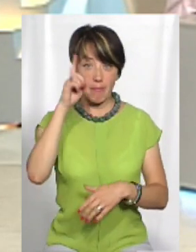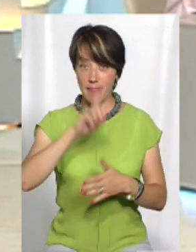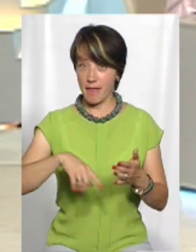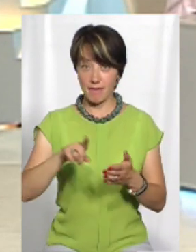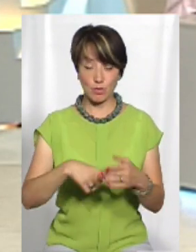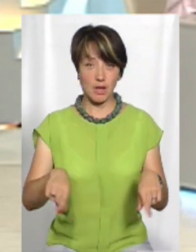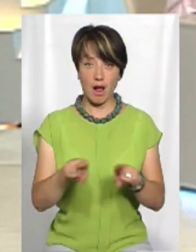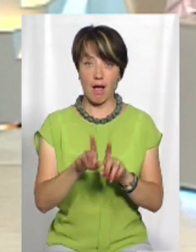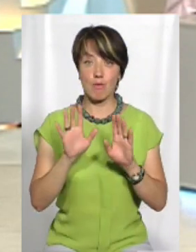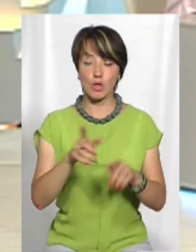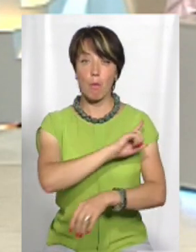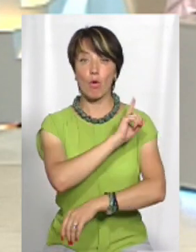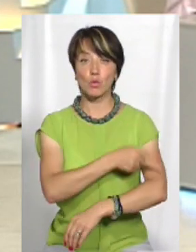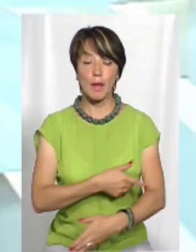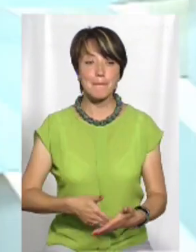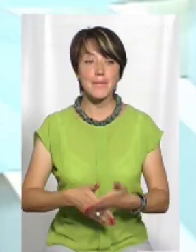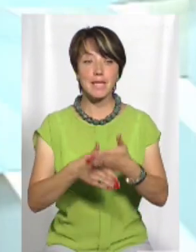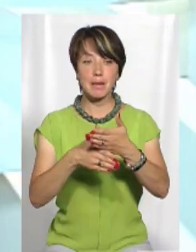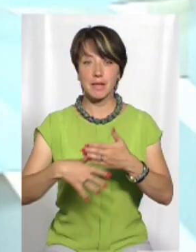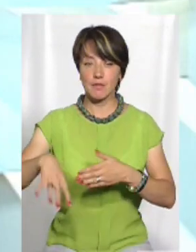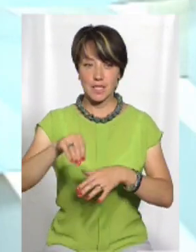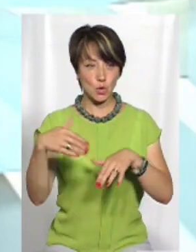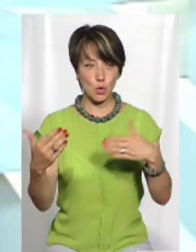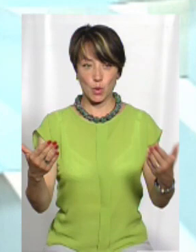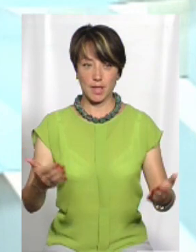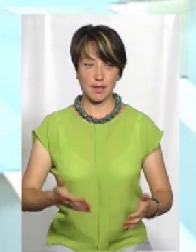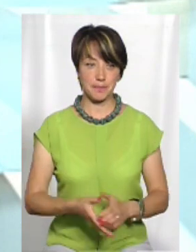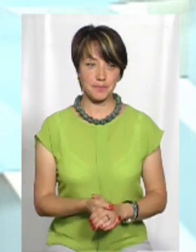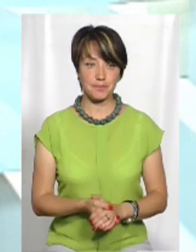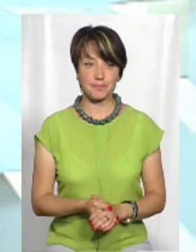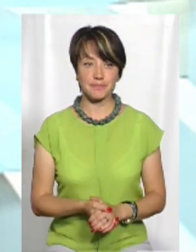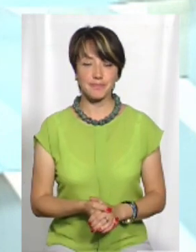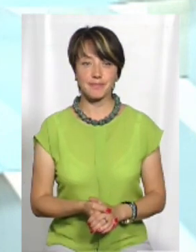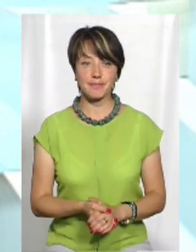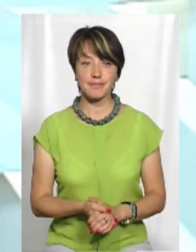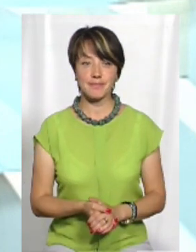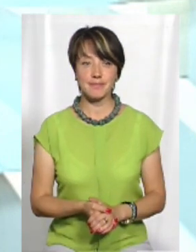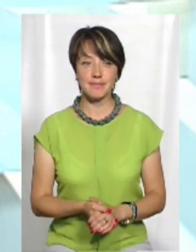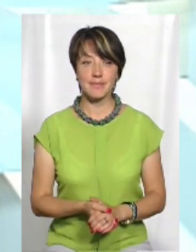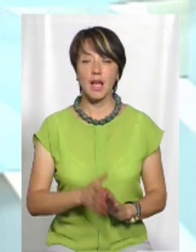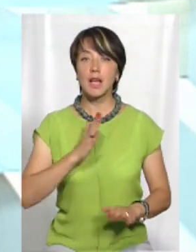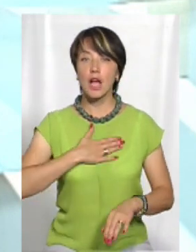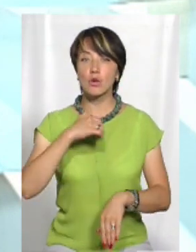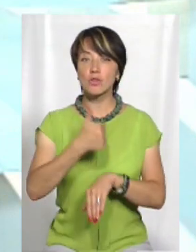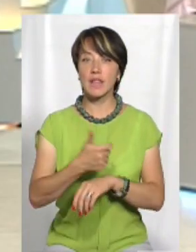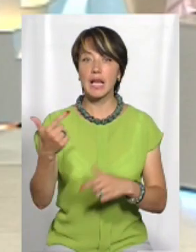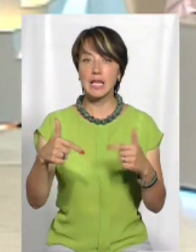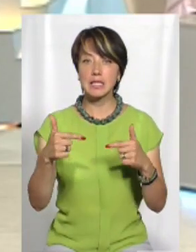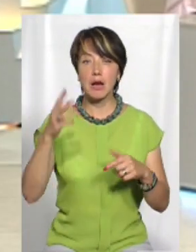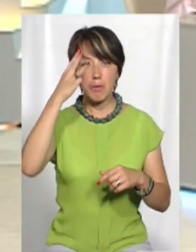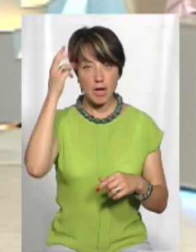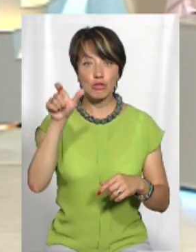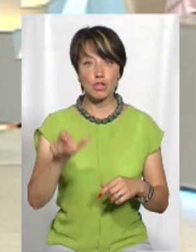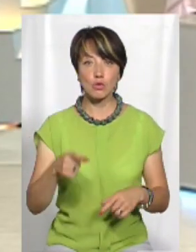надіявся, що буде така потужна підтримка з усіх сторін. Ну і наш основний гість – це хмельничани.